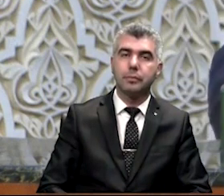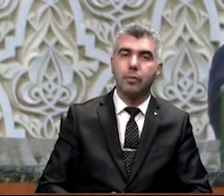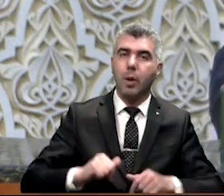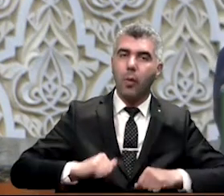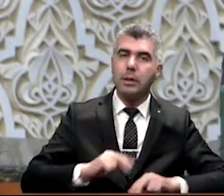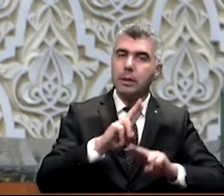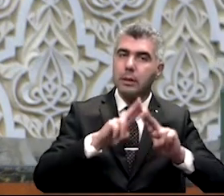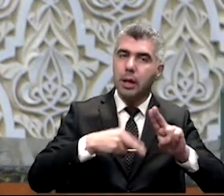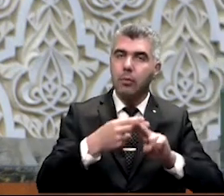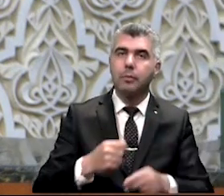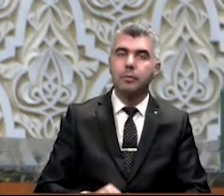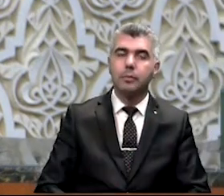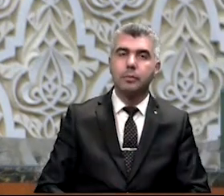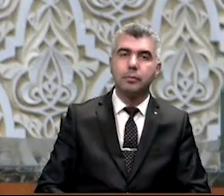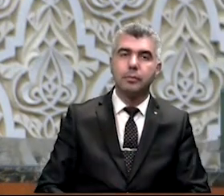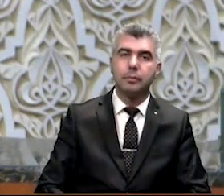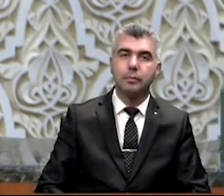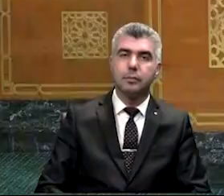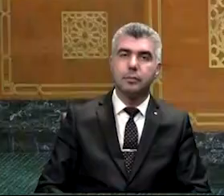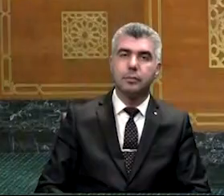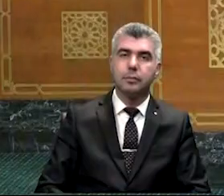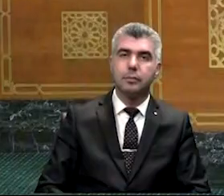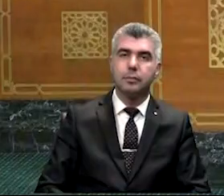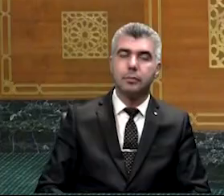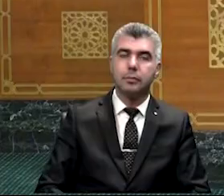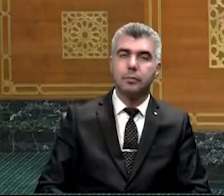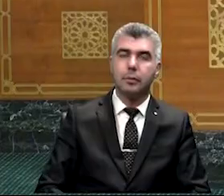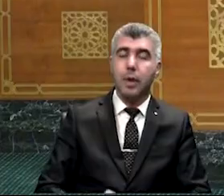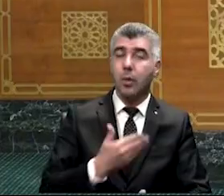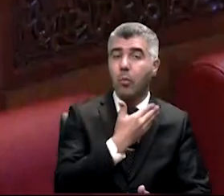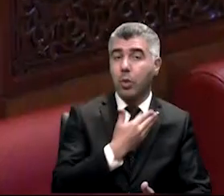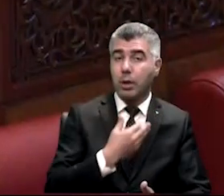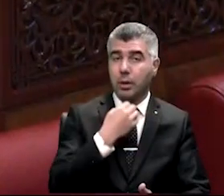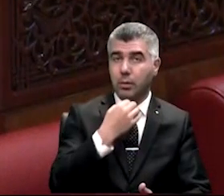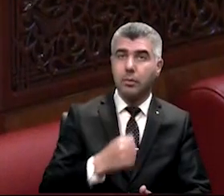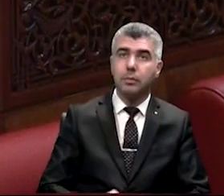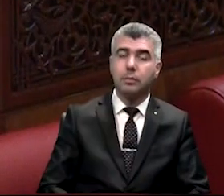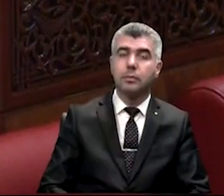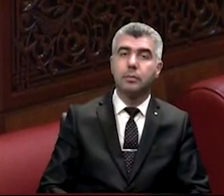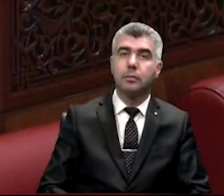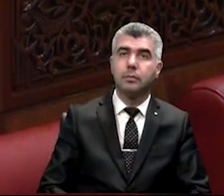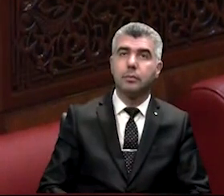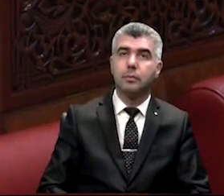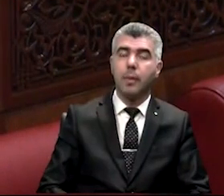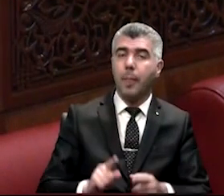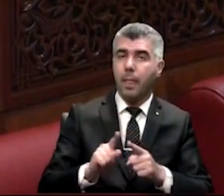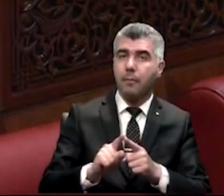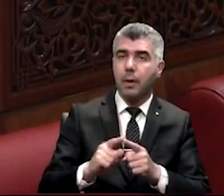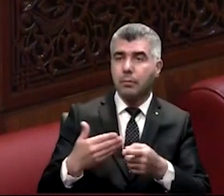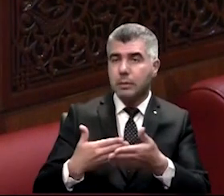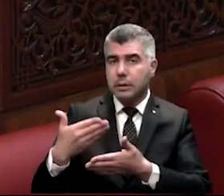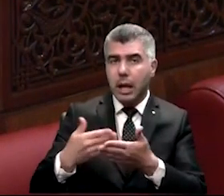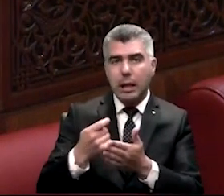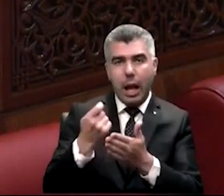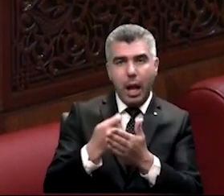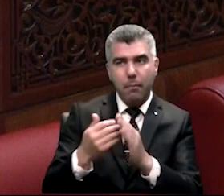سيد بقي عندكم بعض الثواني السيد المستشار المحترم ماله عرض وطلب الذا كان شي